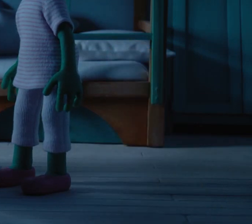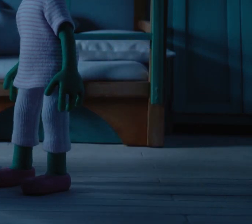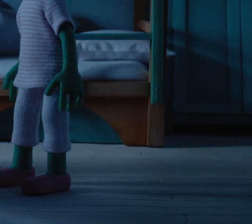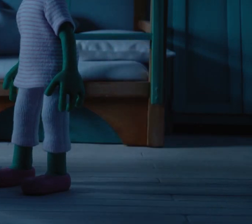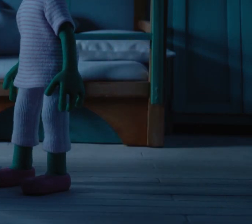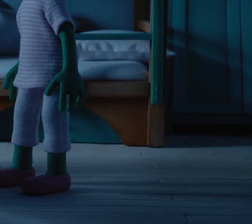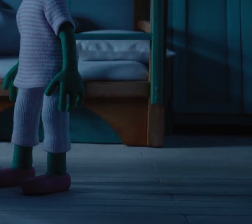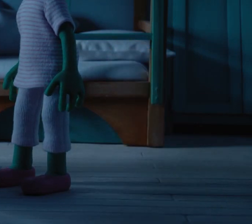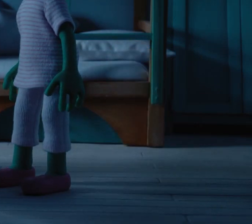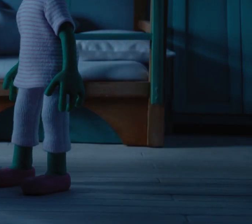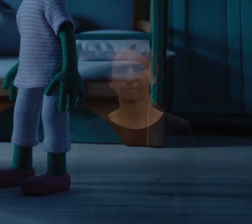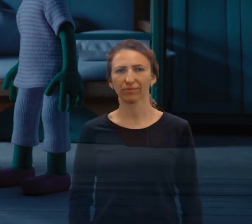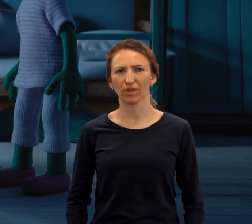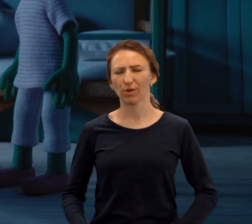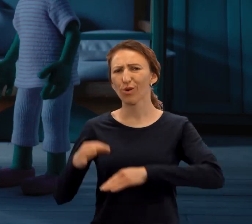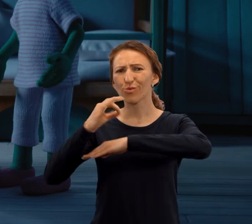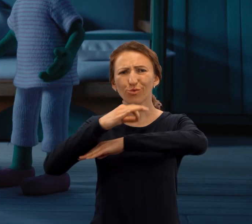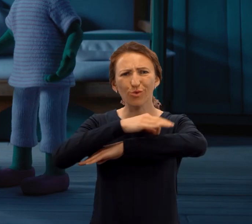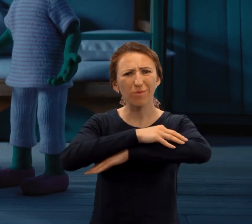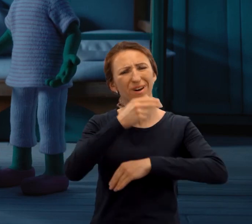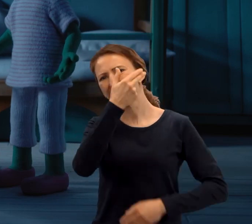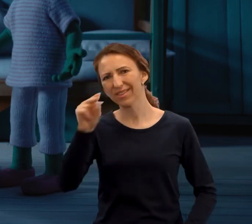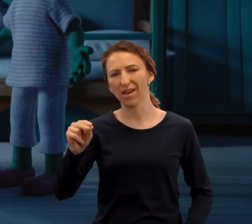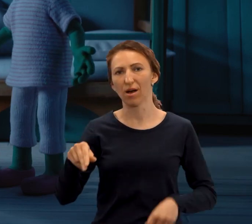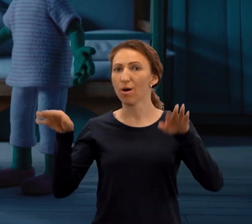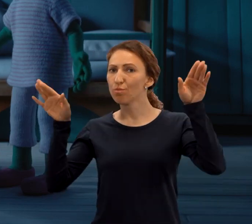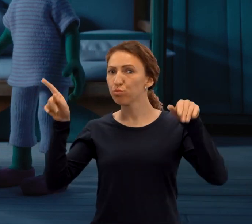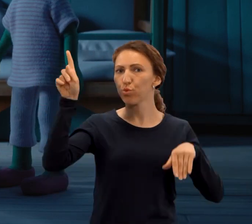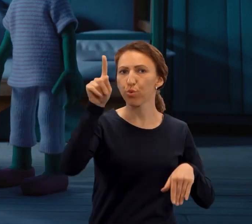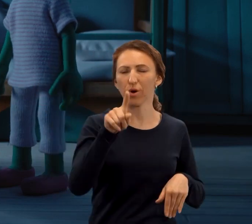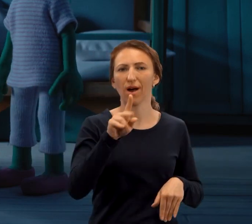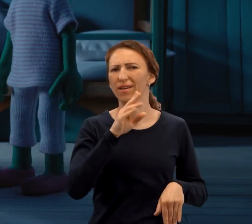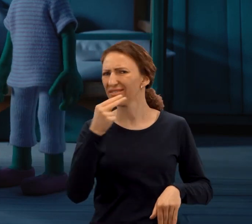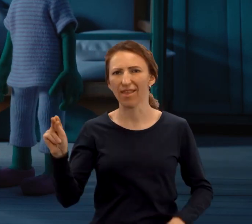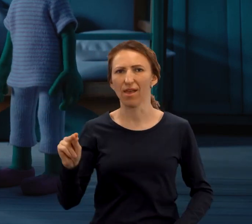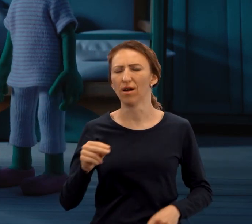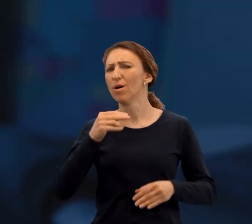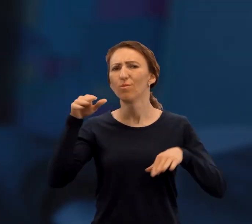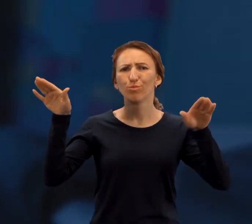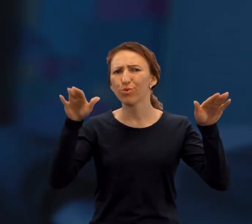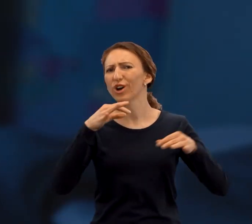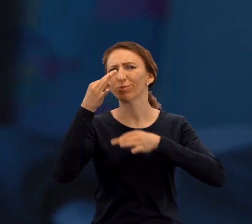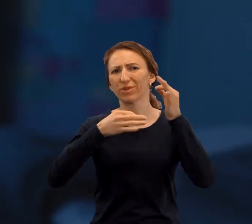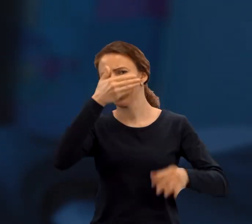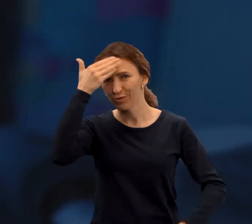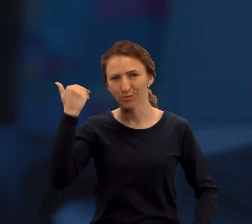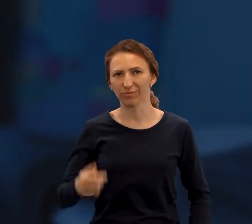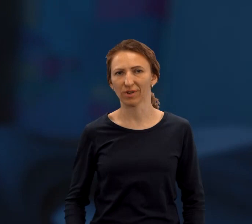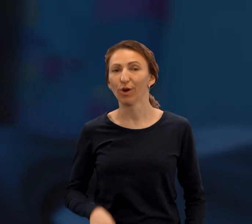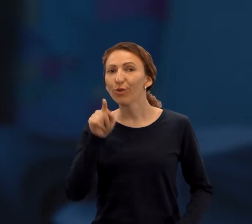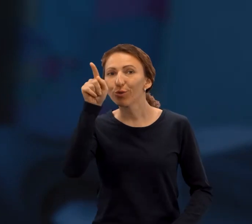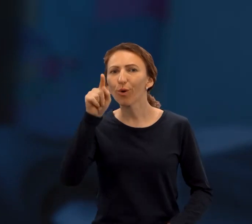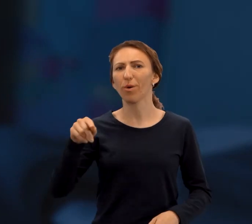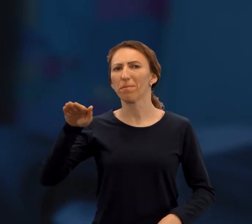To nie komar ani mucha Muchy nie śpiewają To